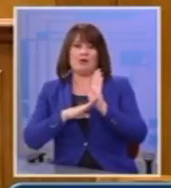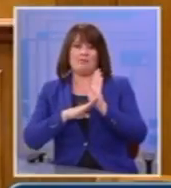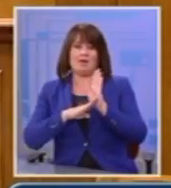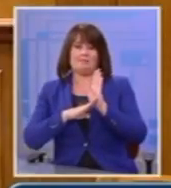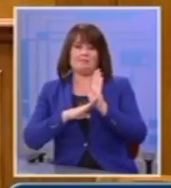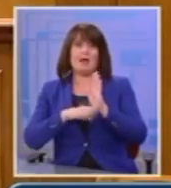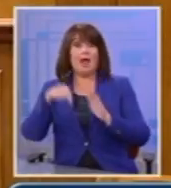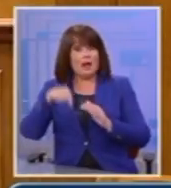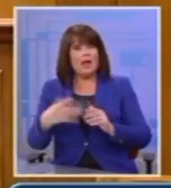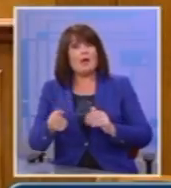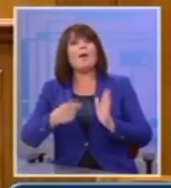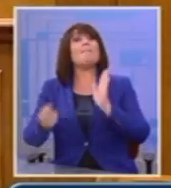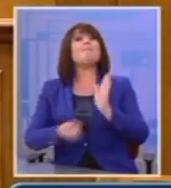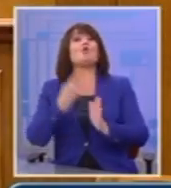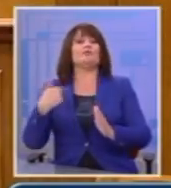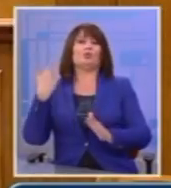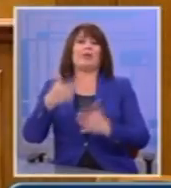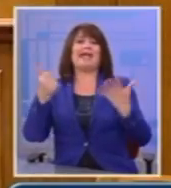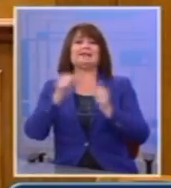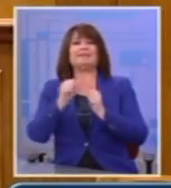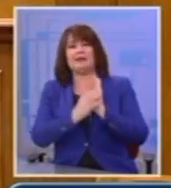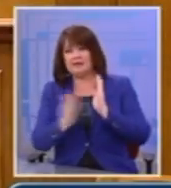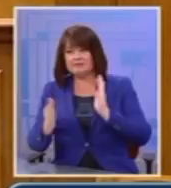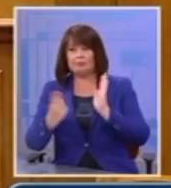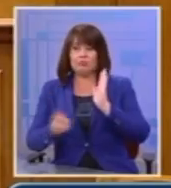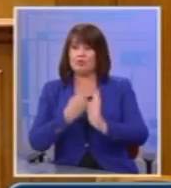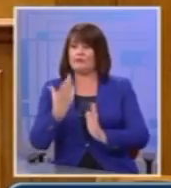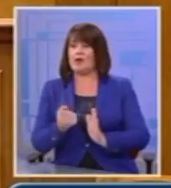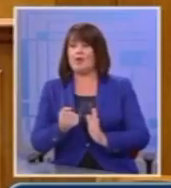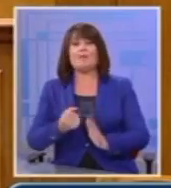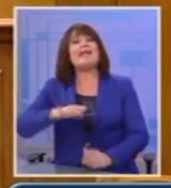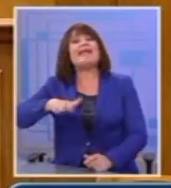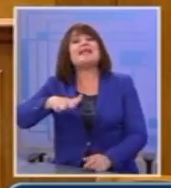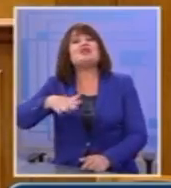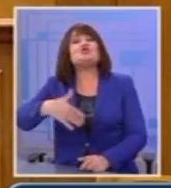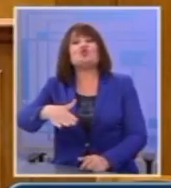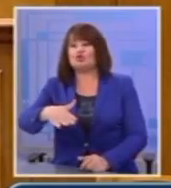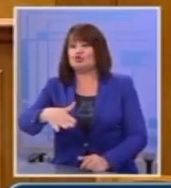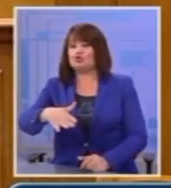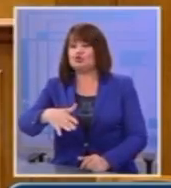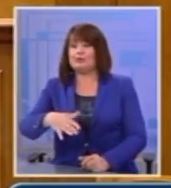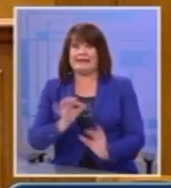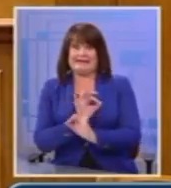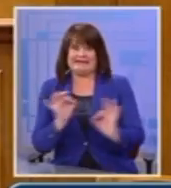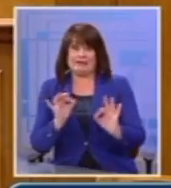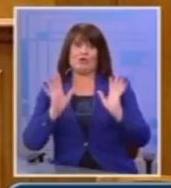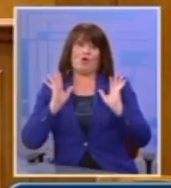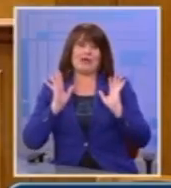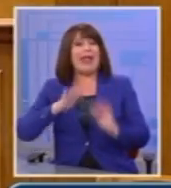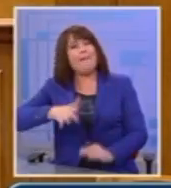Έχουμε όμως για πρώτη φορά εδώ και 6 μήνες στο τραπέζι μια πιθανότητα, επαναλαμβάνω, δεν υπάρχει βεβαιότητα,